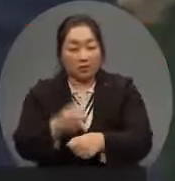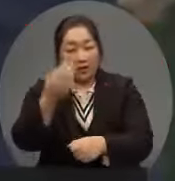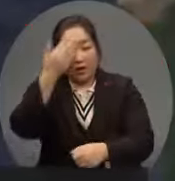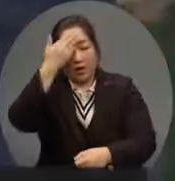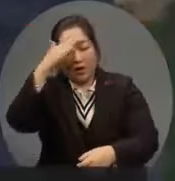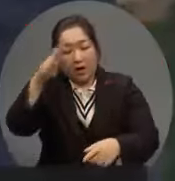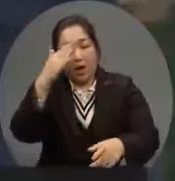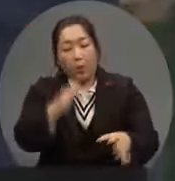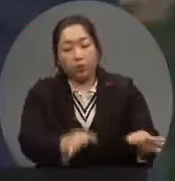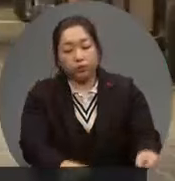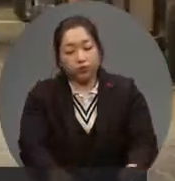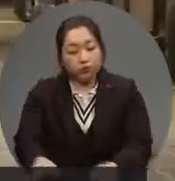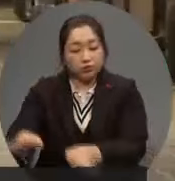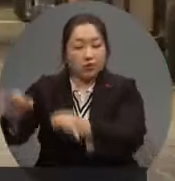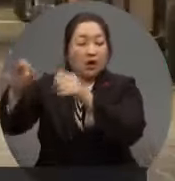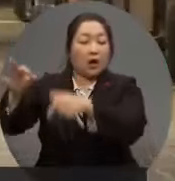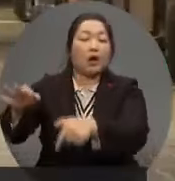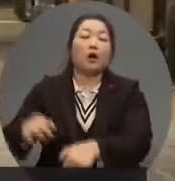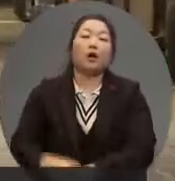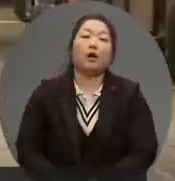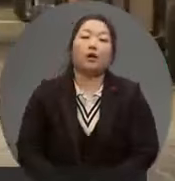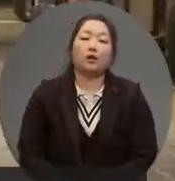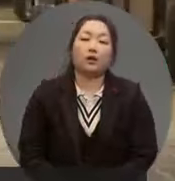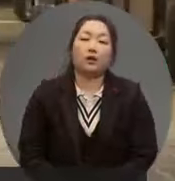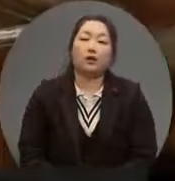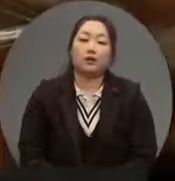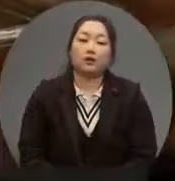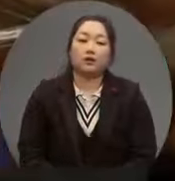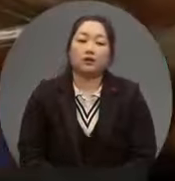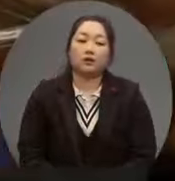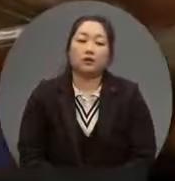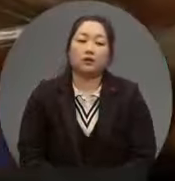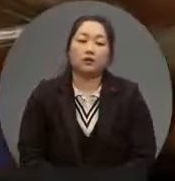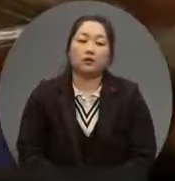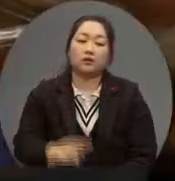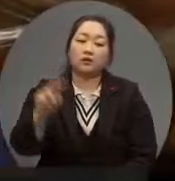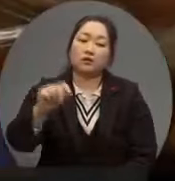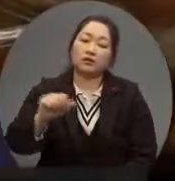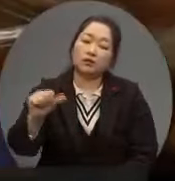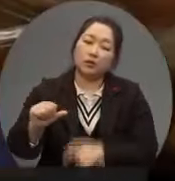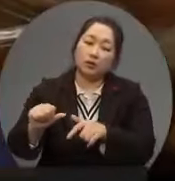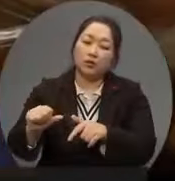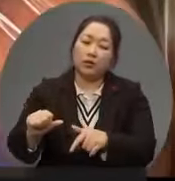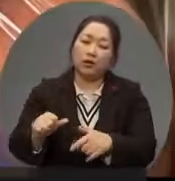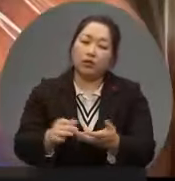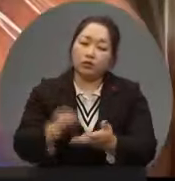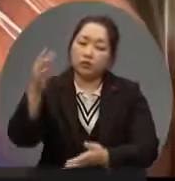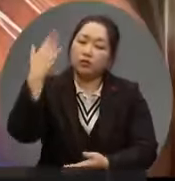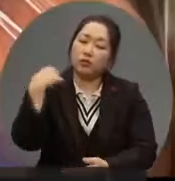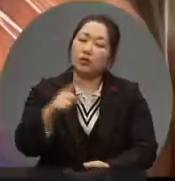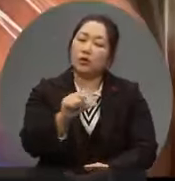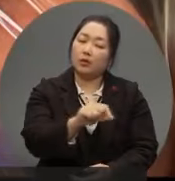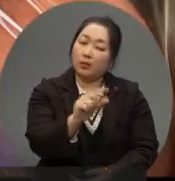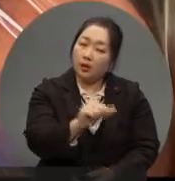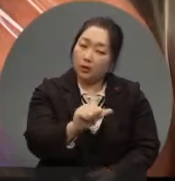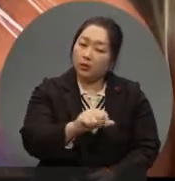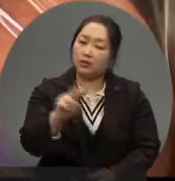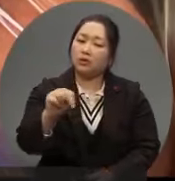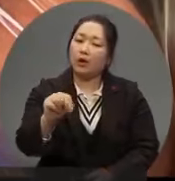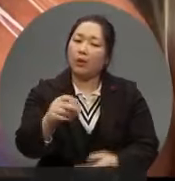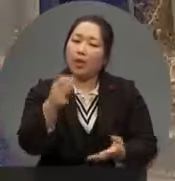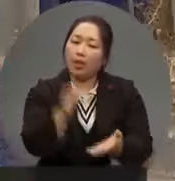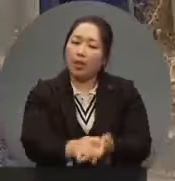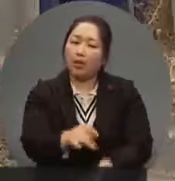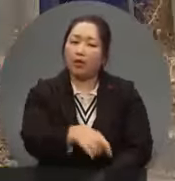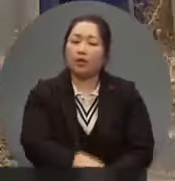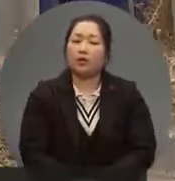올라도 너무 오은 가격 탓입니다 2,000원 비싸지 그전에는 뭐 15,000원 하고 2만 원도 하